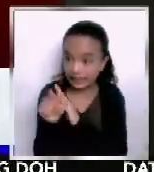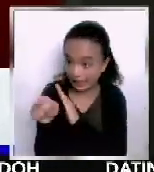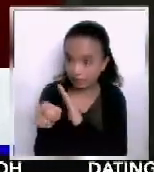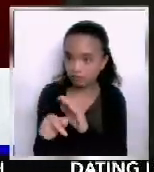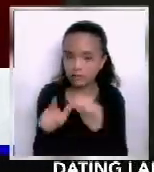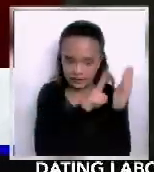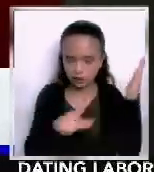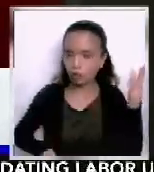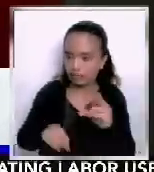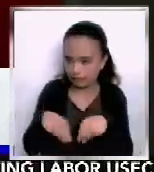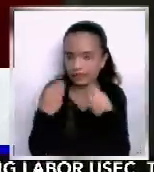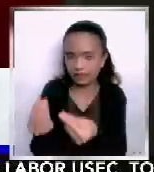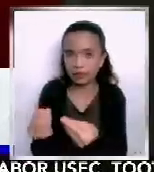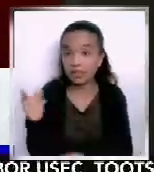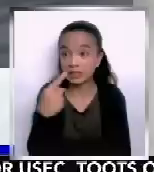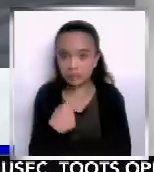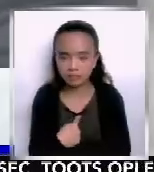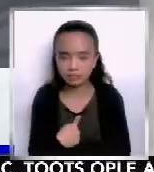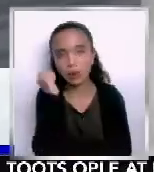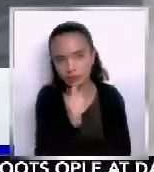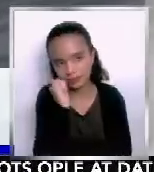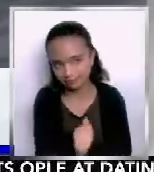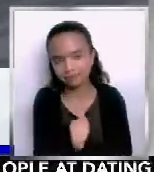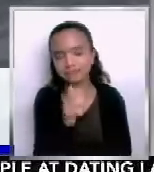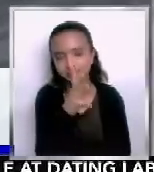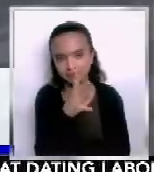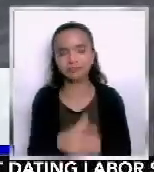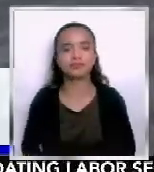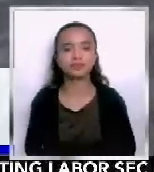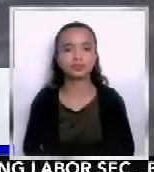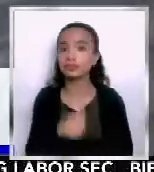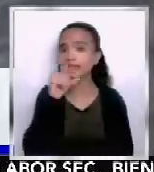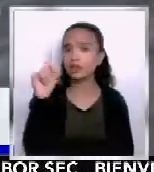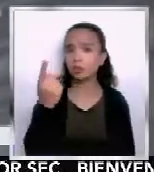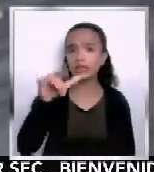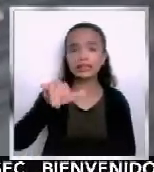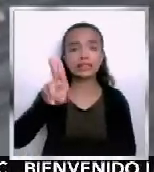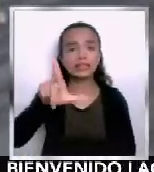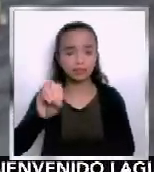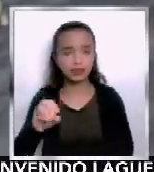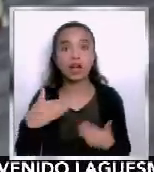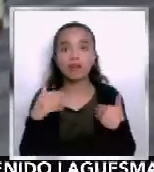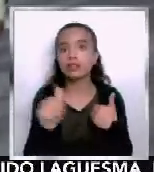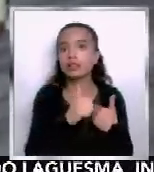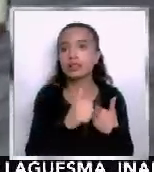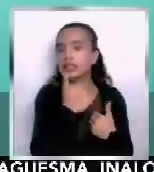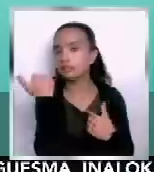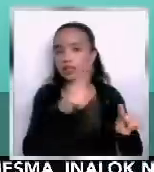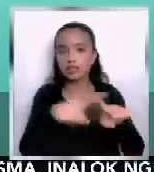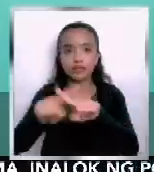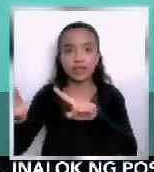Lord. Sasabihin naman yan, lagi naman ma. Bukod kay Kaloy, humakot din ng medalya ang iba't ibang atleta sa SEA